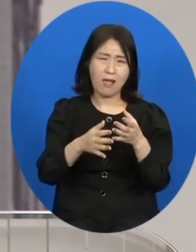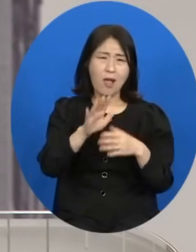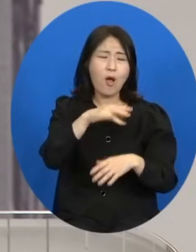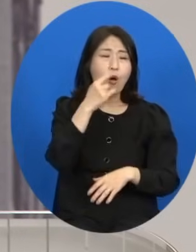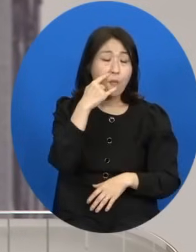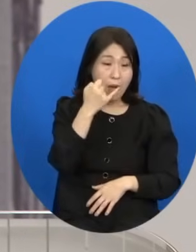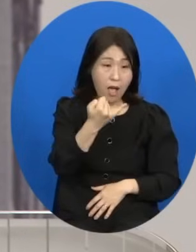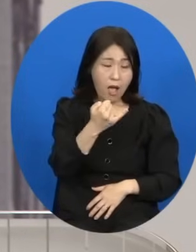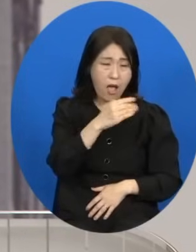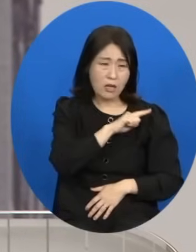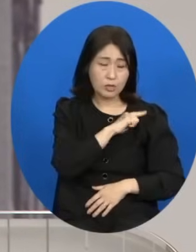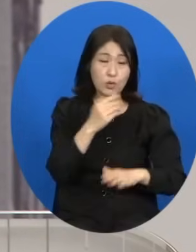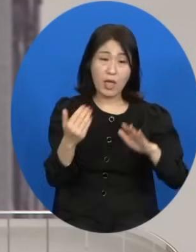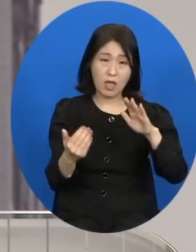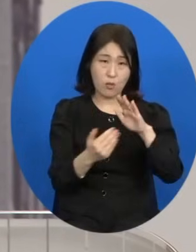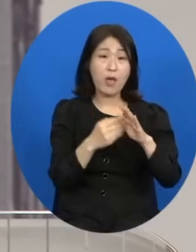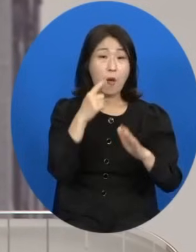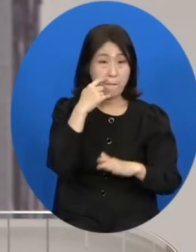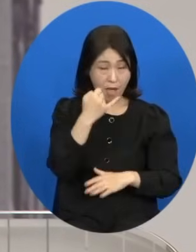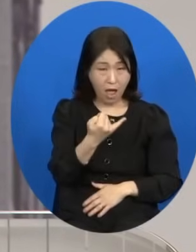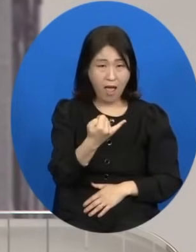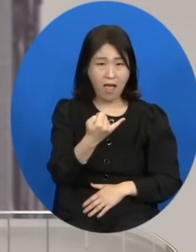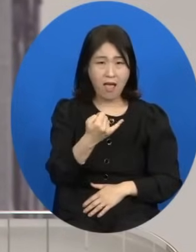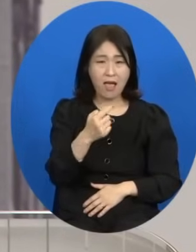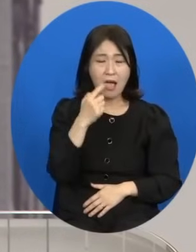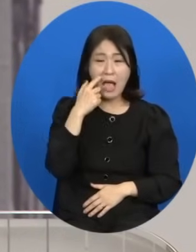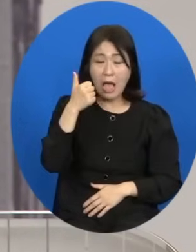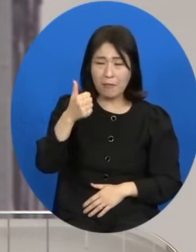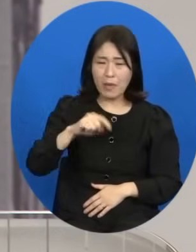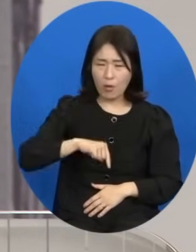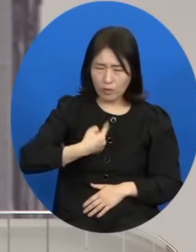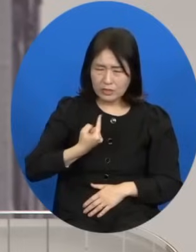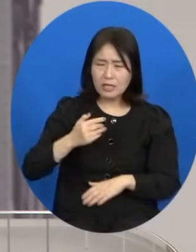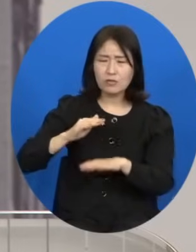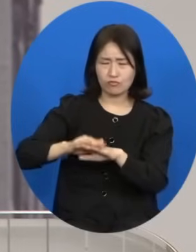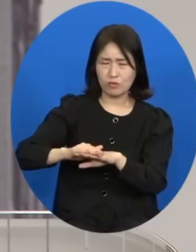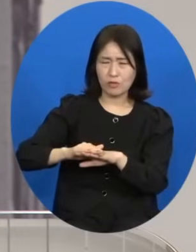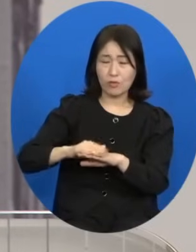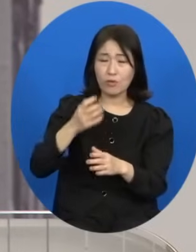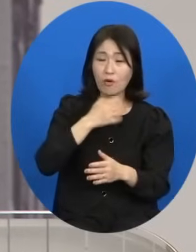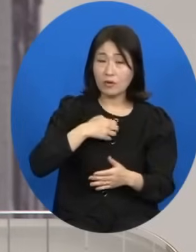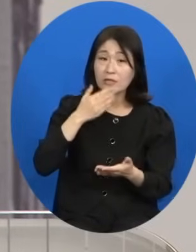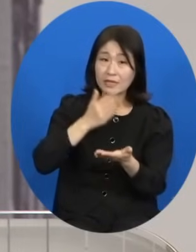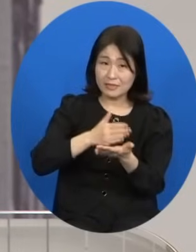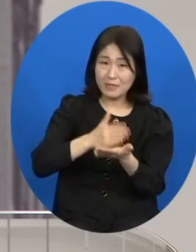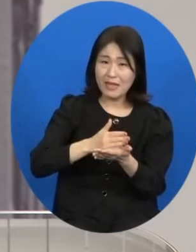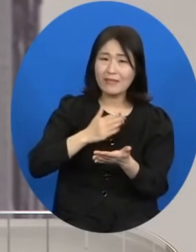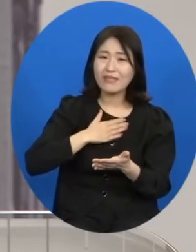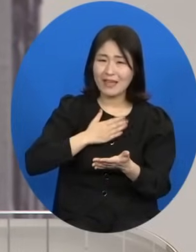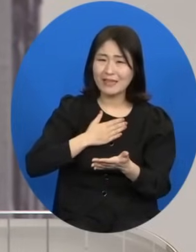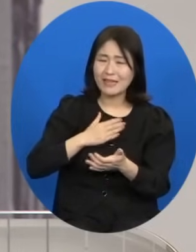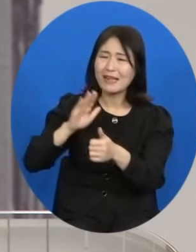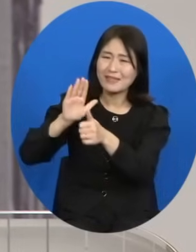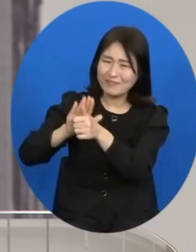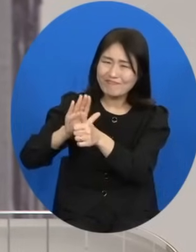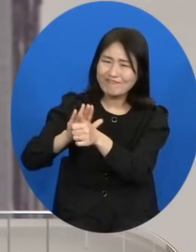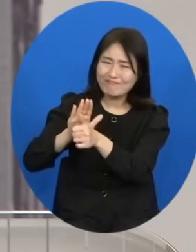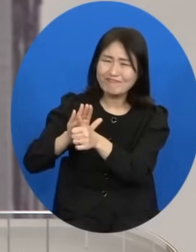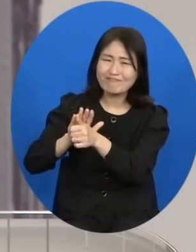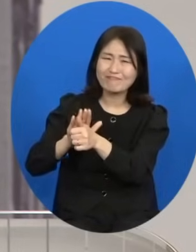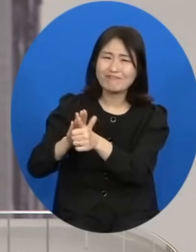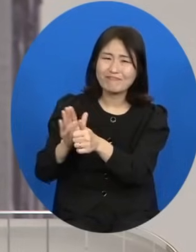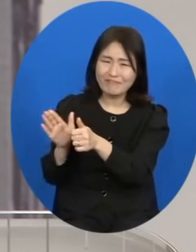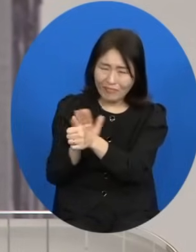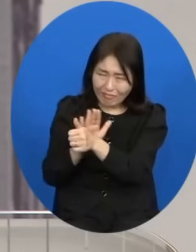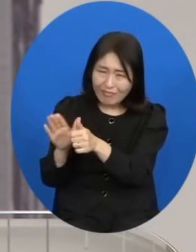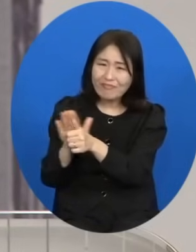최고의 엄마 아빠 혼자 두고 간다고 걱정하지 마 아빠는 내가 잘 챙겨 드릴 거야 식사도 잘 챙겨 드리고 옷도 잘해 드리고